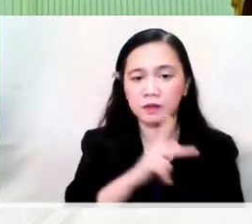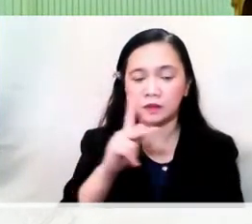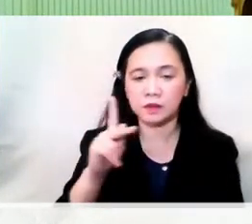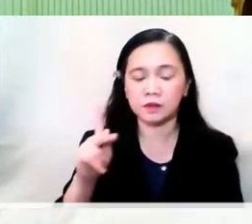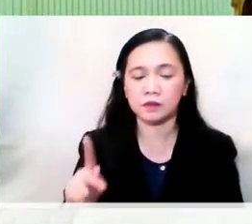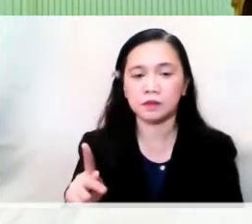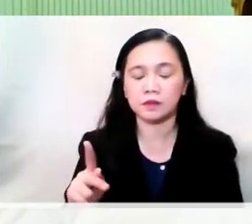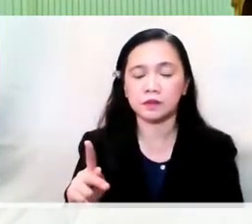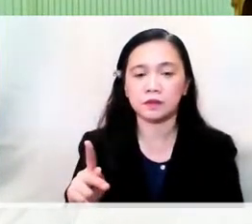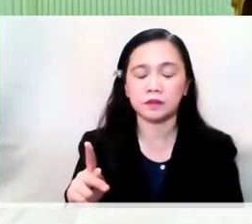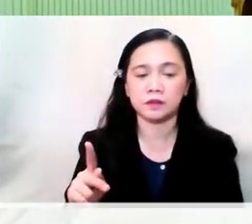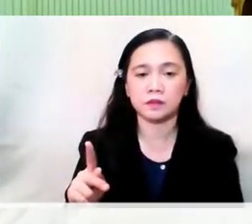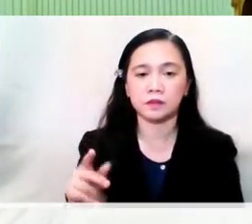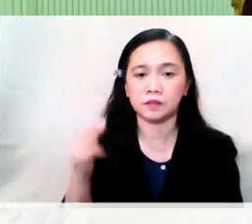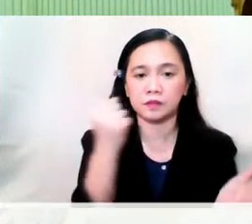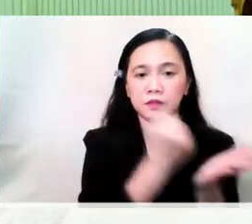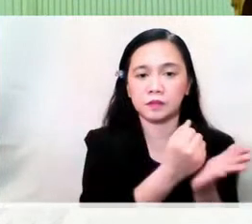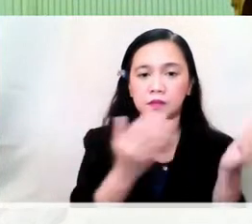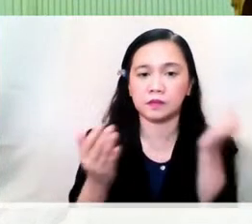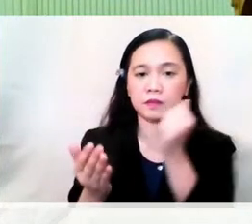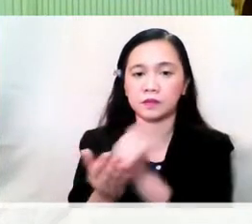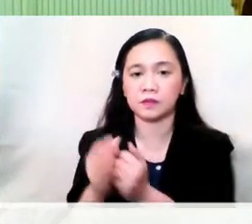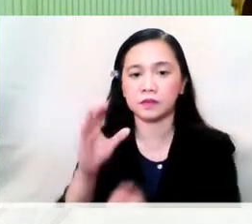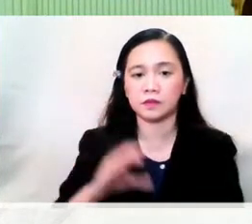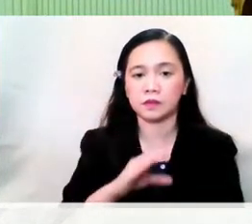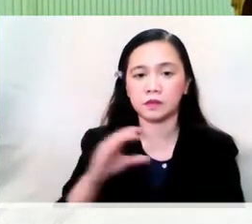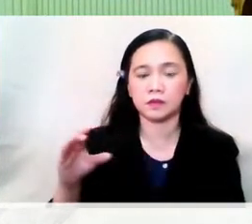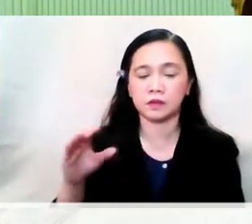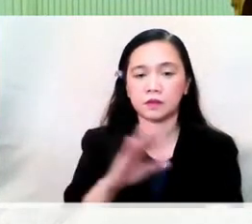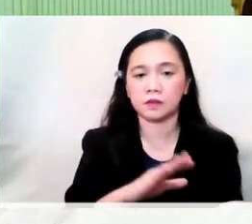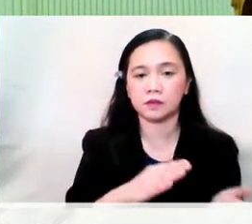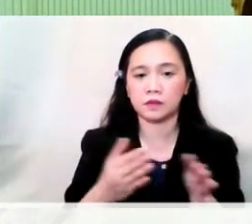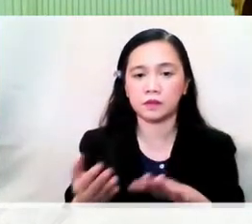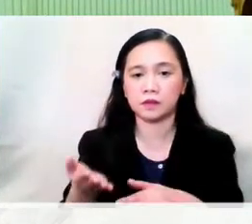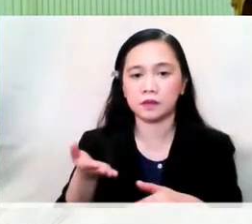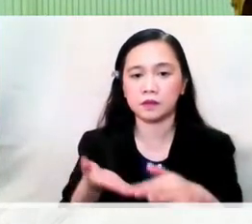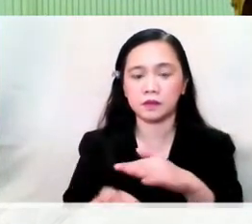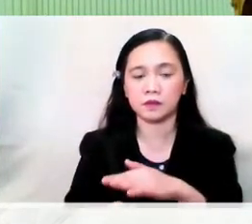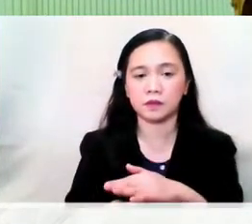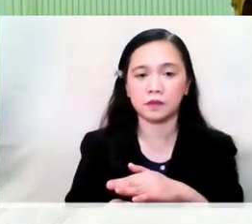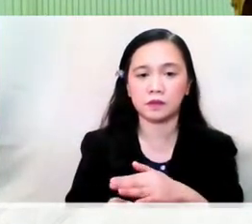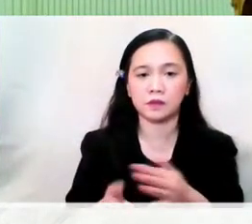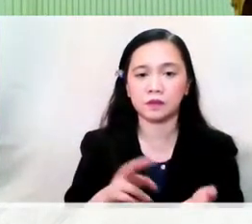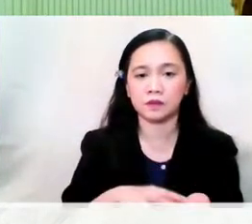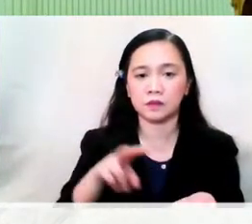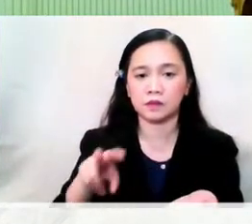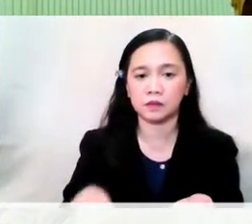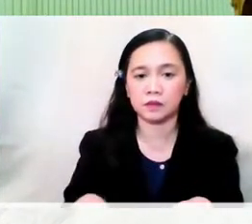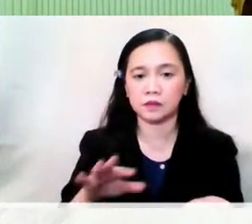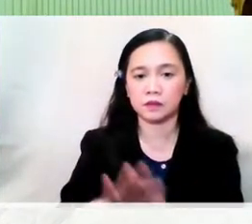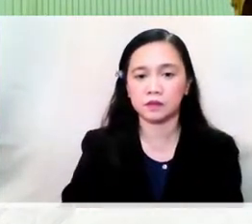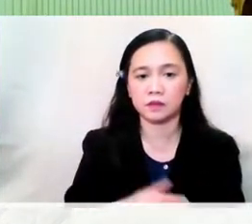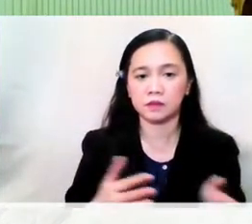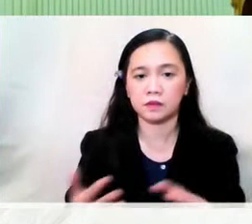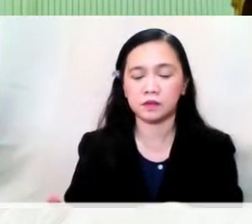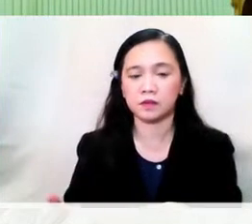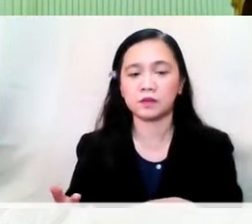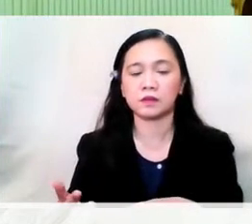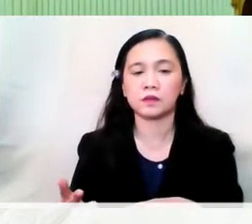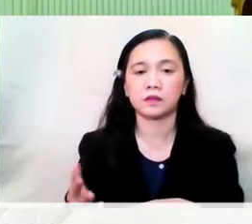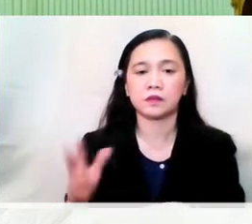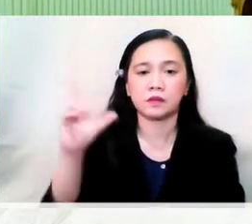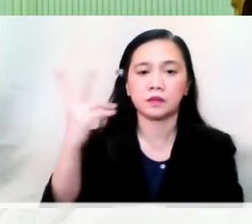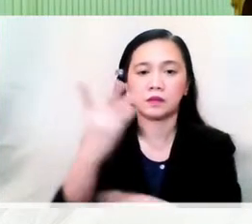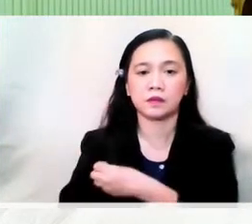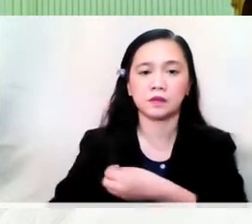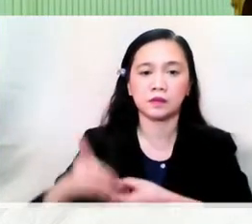Pilato. Ipinako sa krus, namatay, inilibing, nanaog sa kanuroonan ng mga yumao, na may